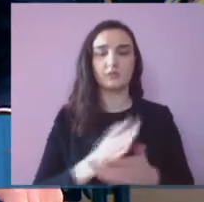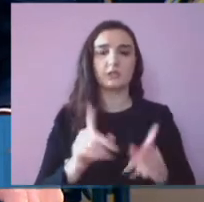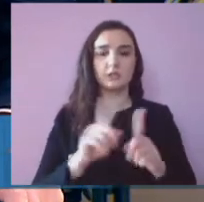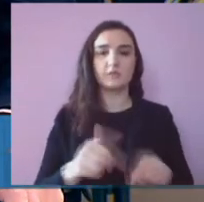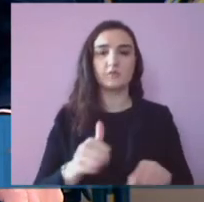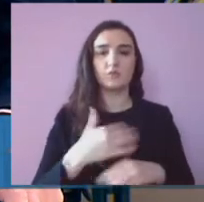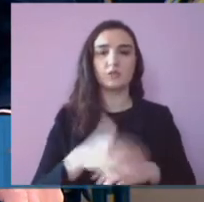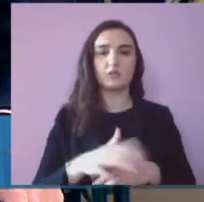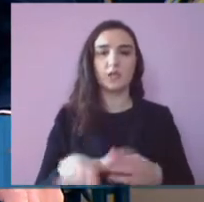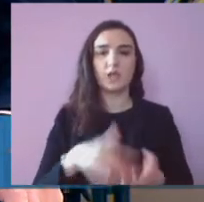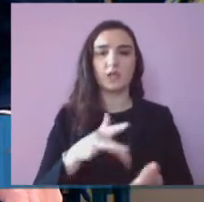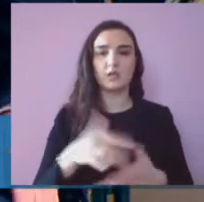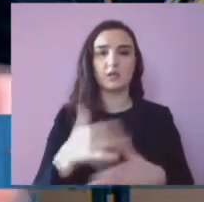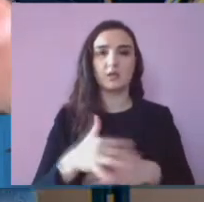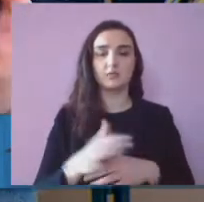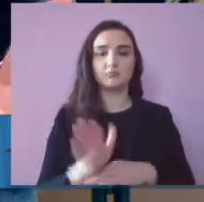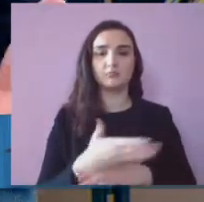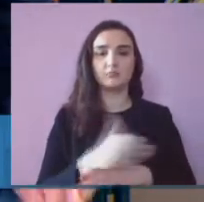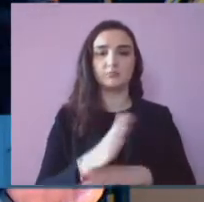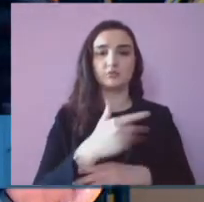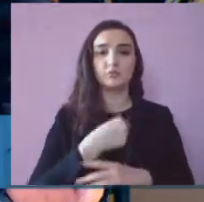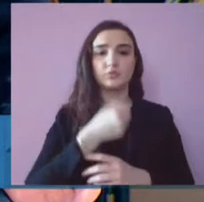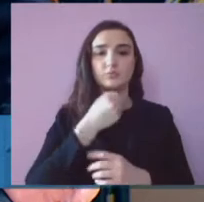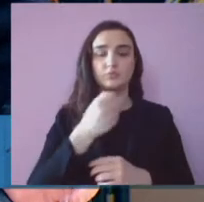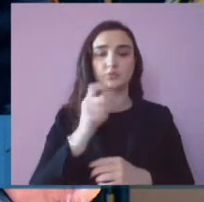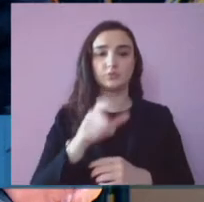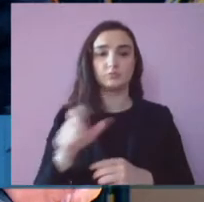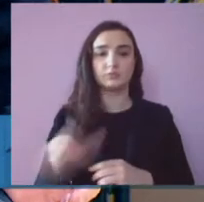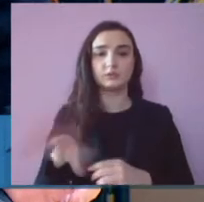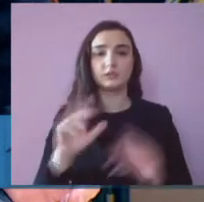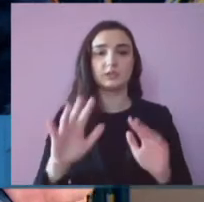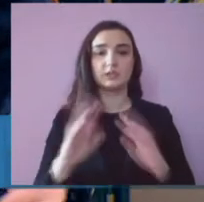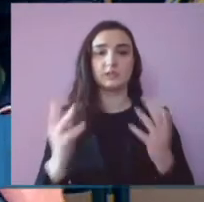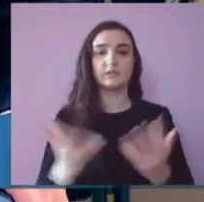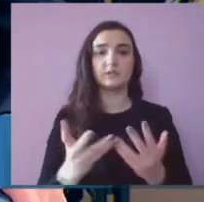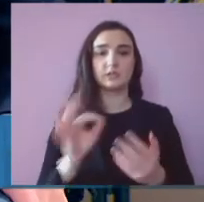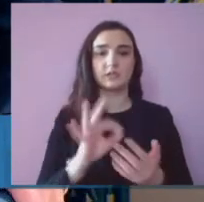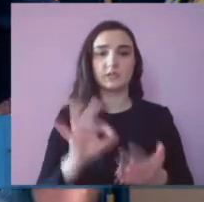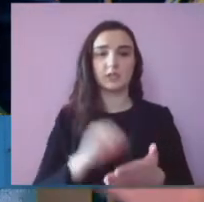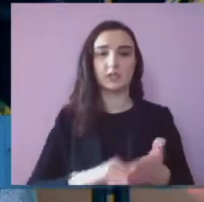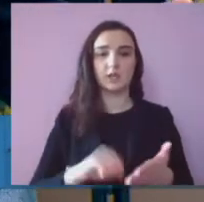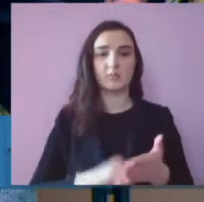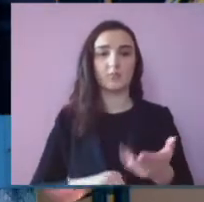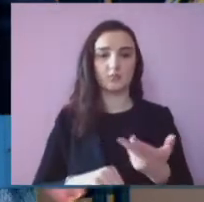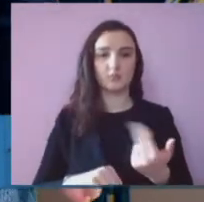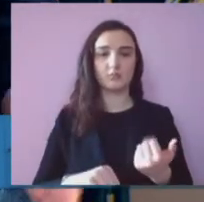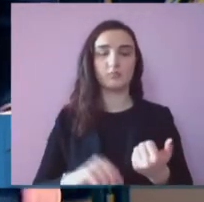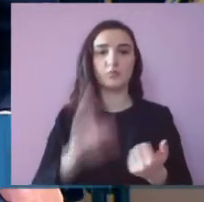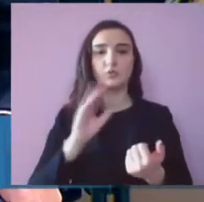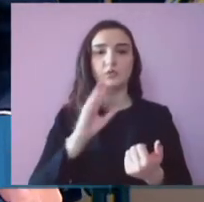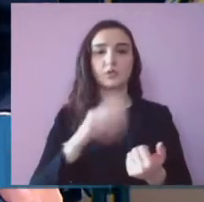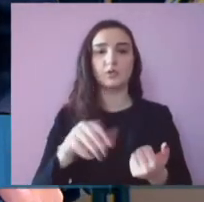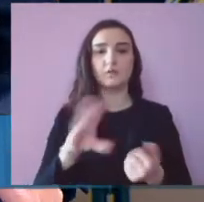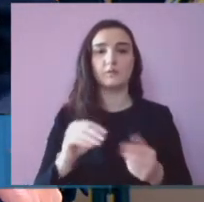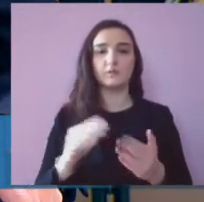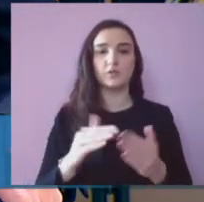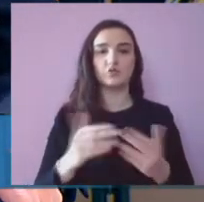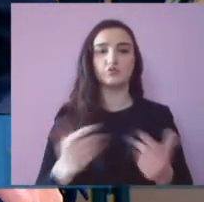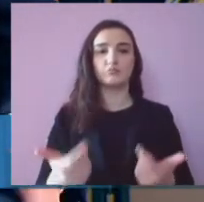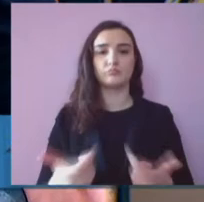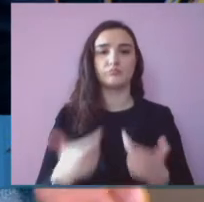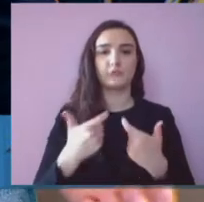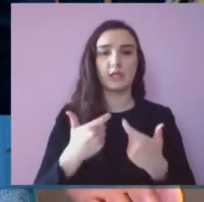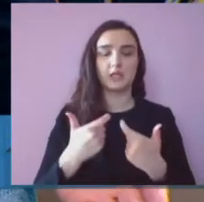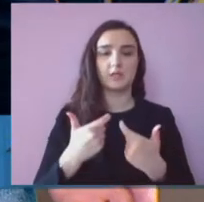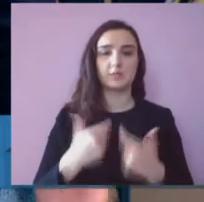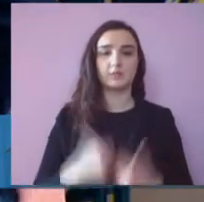გარეთ გასვლა ჩვენი მოზრდილებისა, სივრცის აღქმის გამო. დიახ. როდესაც ვიკეტებით სახლში,